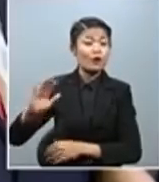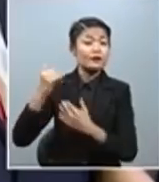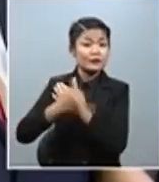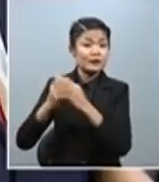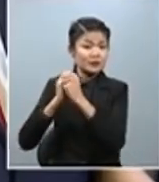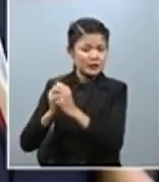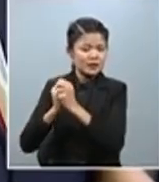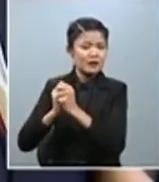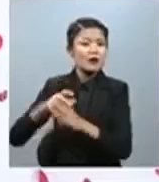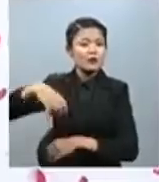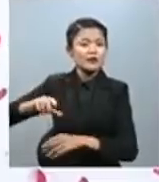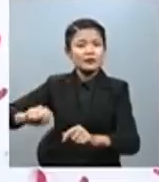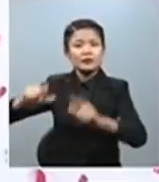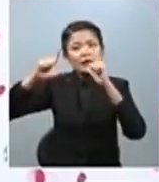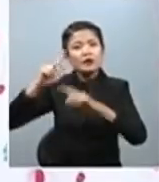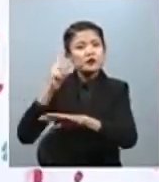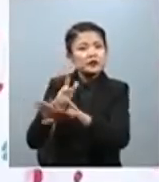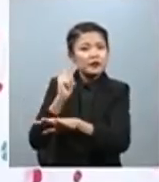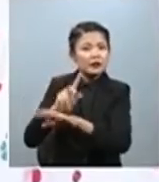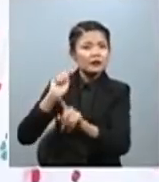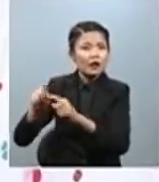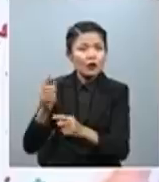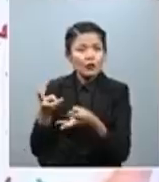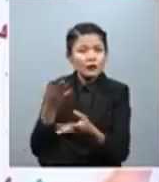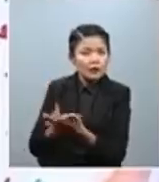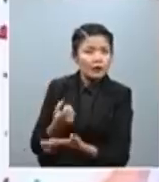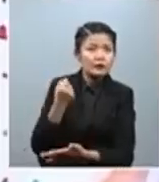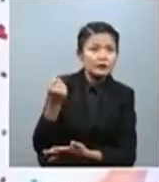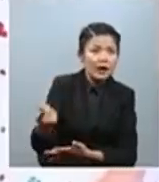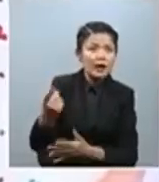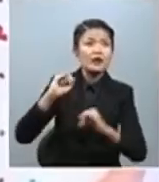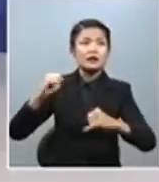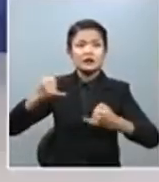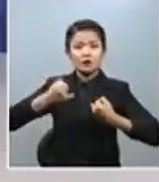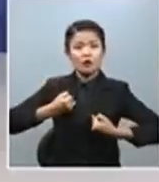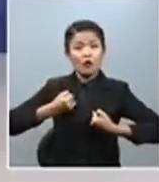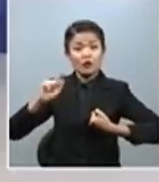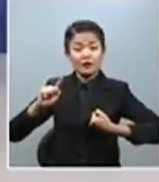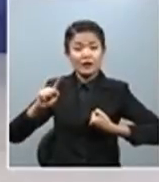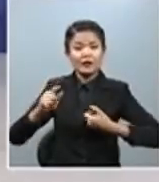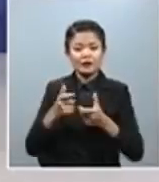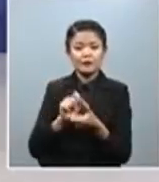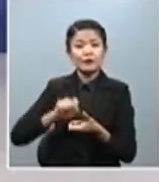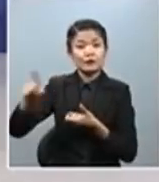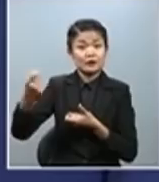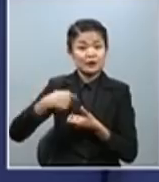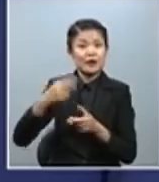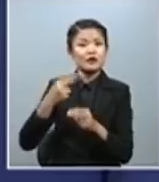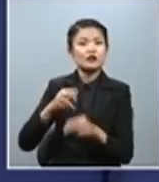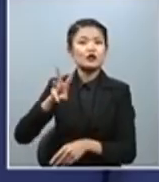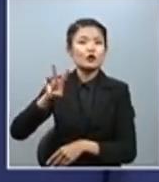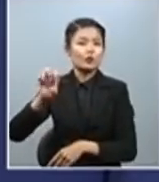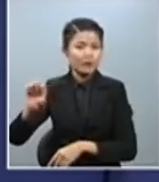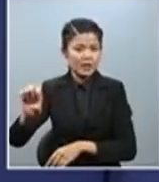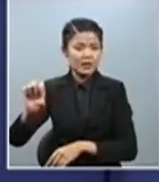งเป็นยักษ์ใหญ่ในธุรกิจอินเทอร์เน็ตระบบชำระเงินผู้เป็นเจ้าของแอปพลิเคชันแชทชื่อดังในจีน WeChat นะคะที่มี